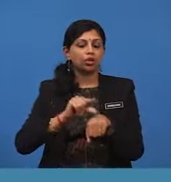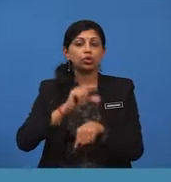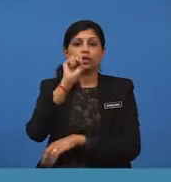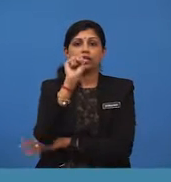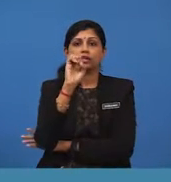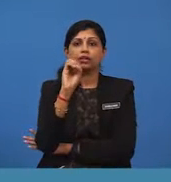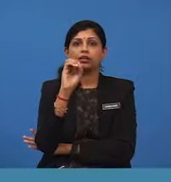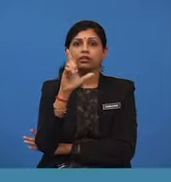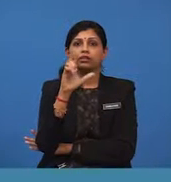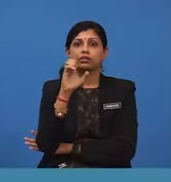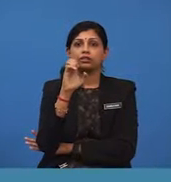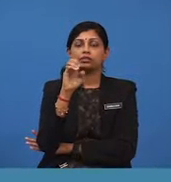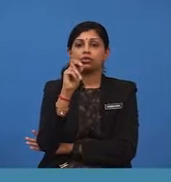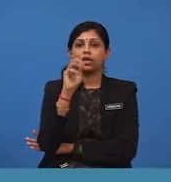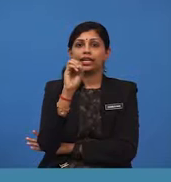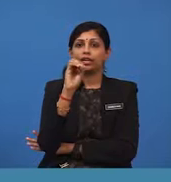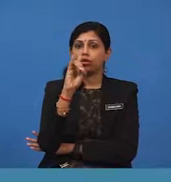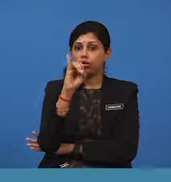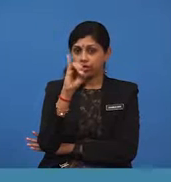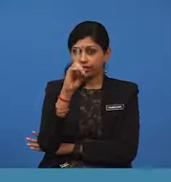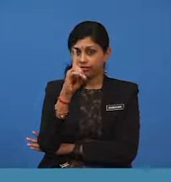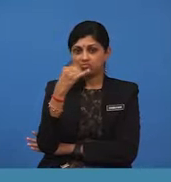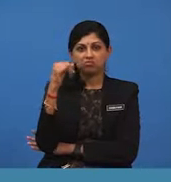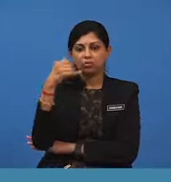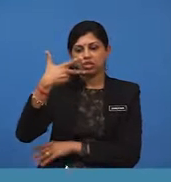pada suatu solenoid.